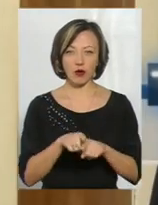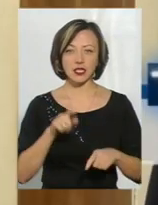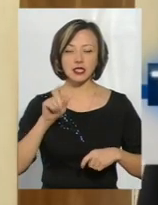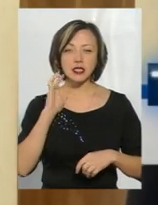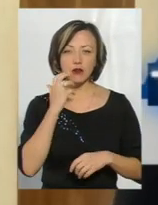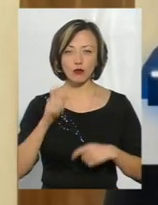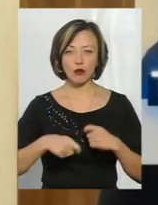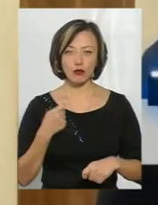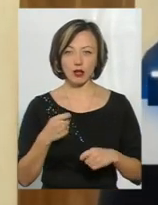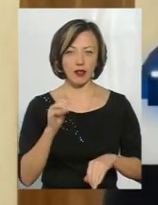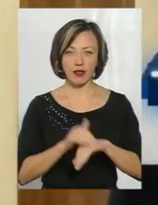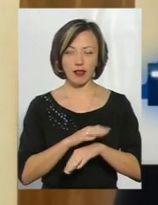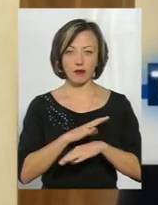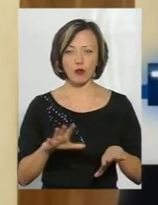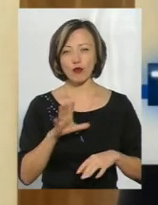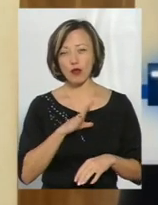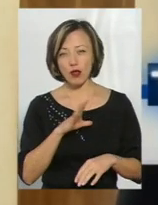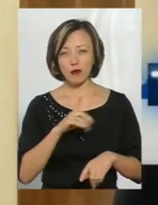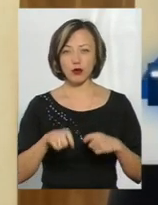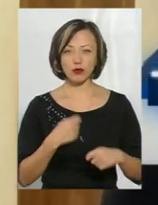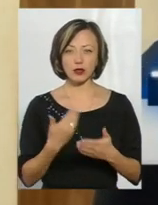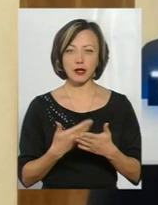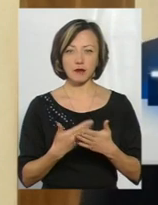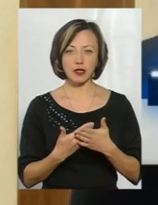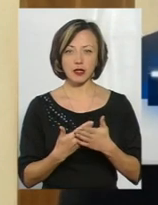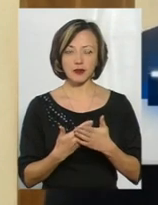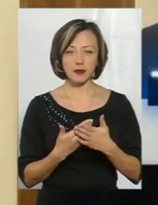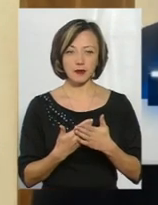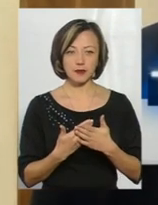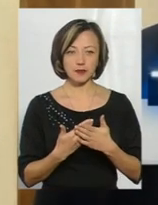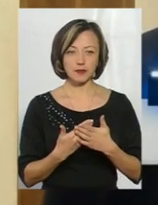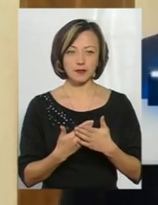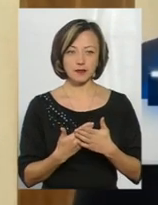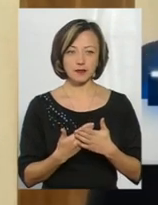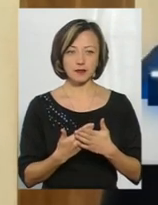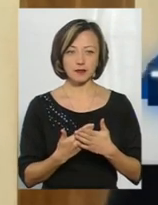Були, можливо, такі порушення, як з